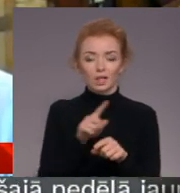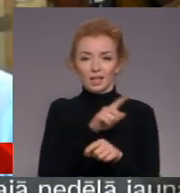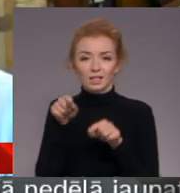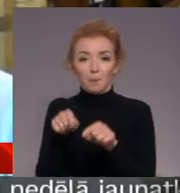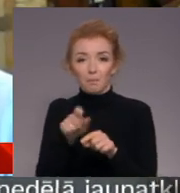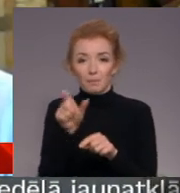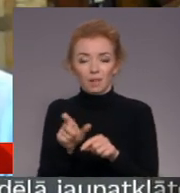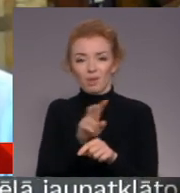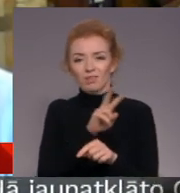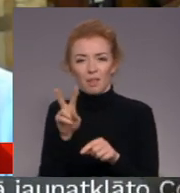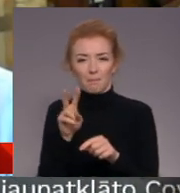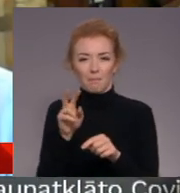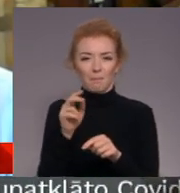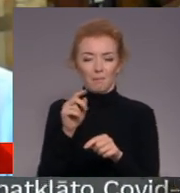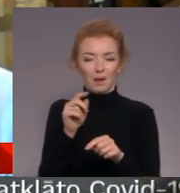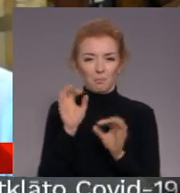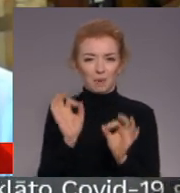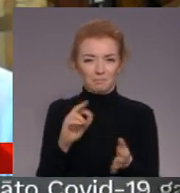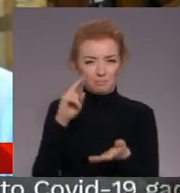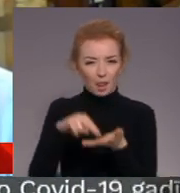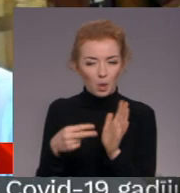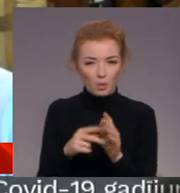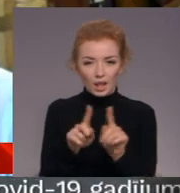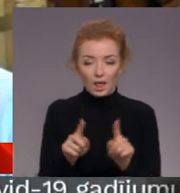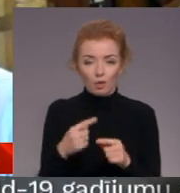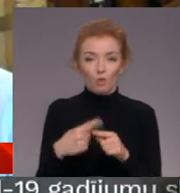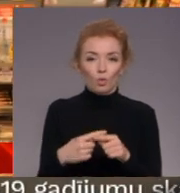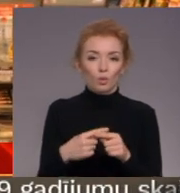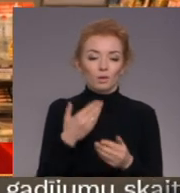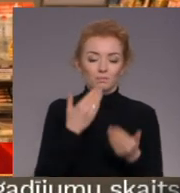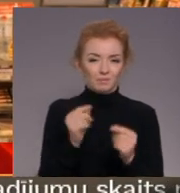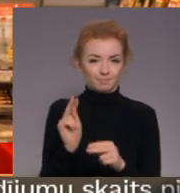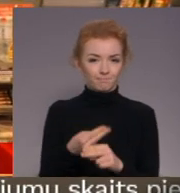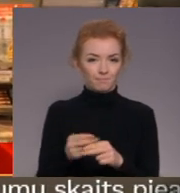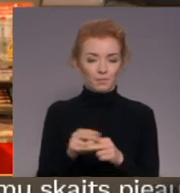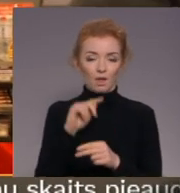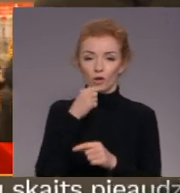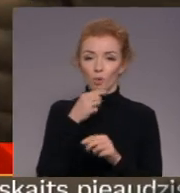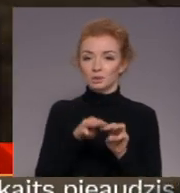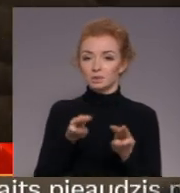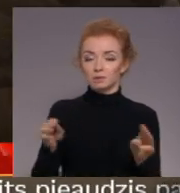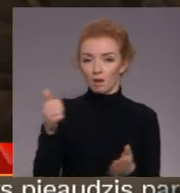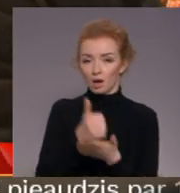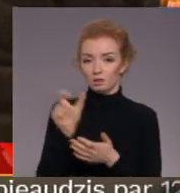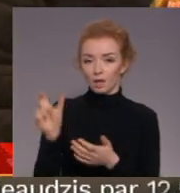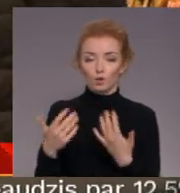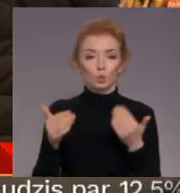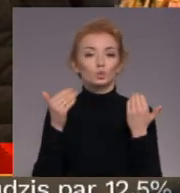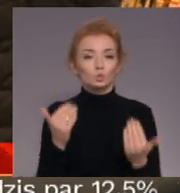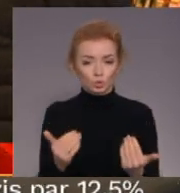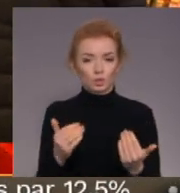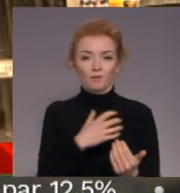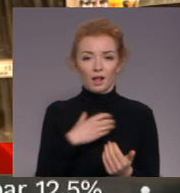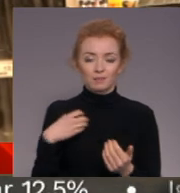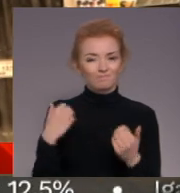brīdī nepārdomātas lietas un mēģināt to precizēt. Ekonomikas ministrijas pārstāvi jau šodien valdībai atkal